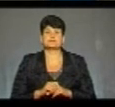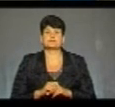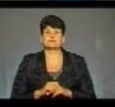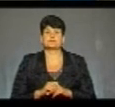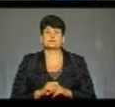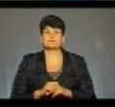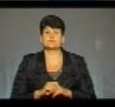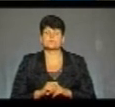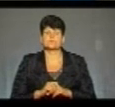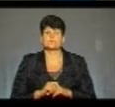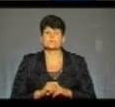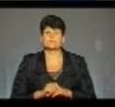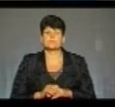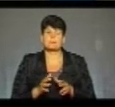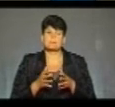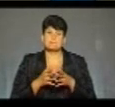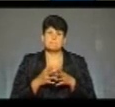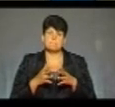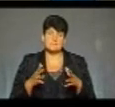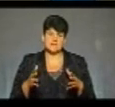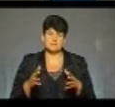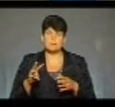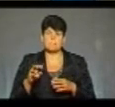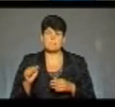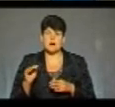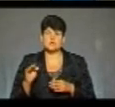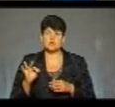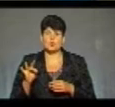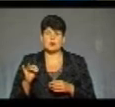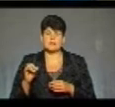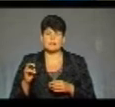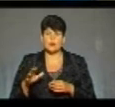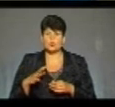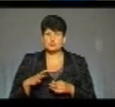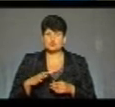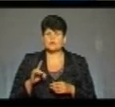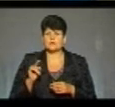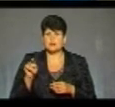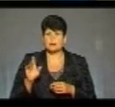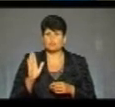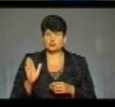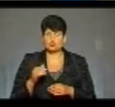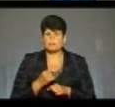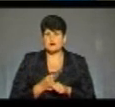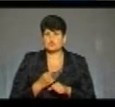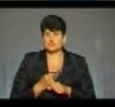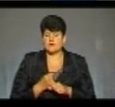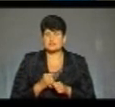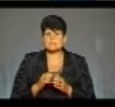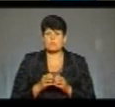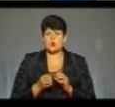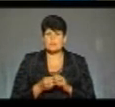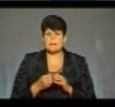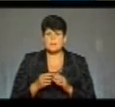Далі. Більшість від мажоритарників очікують, що вони будуть працювати з